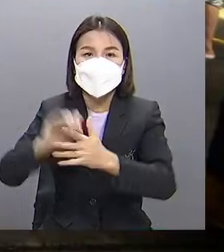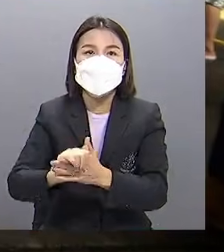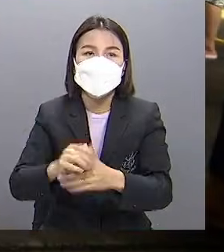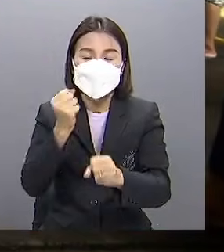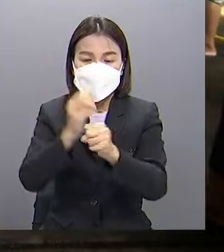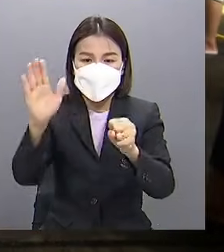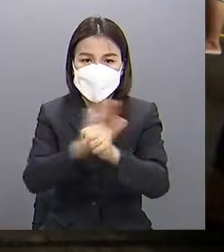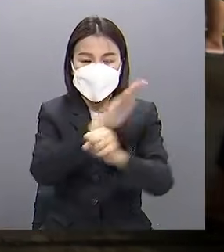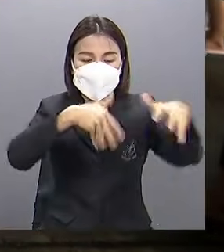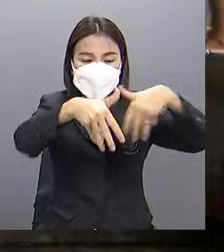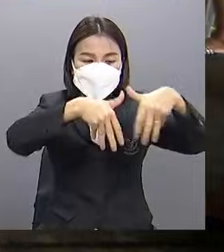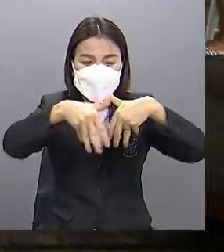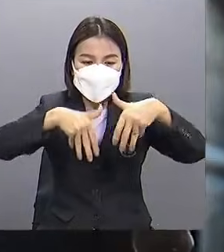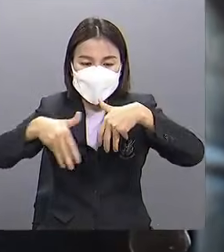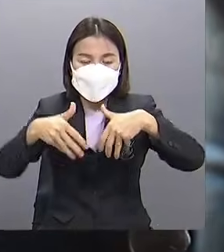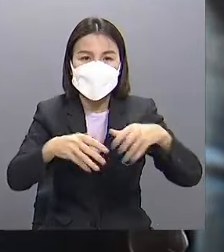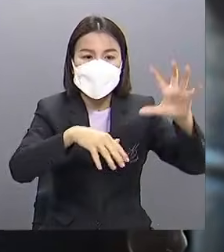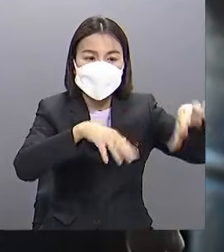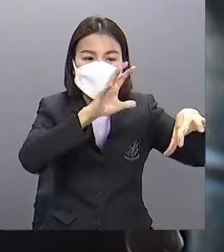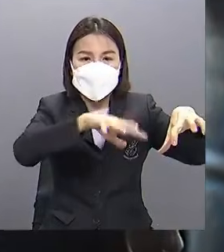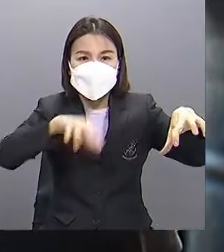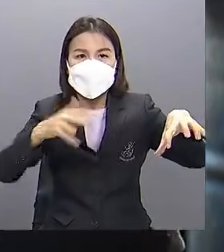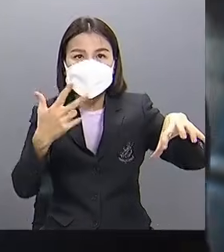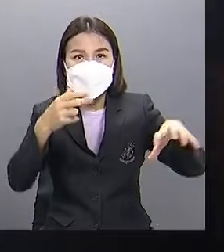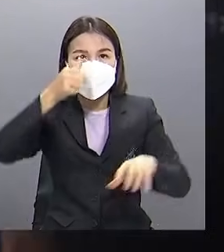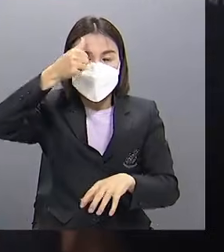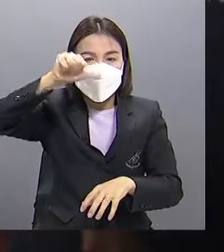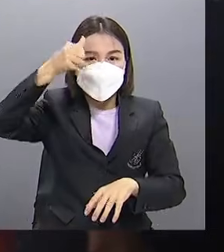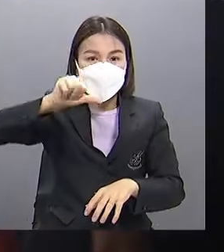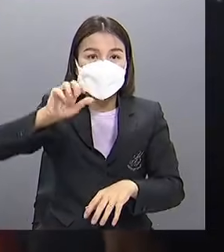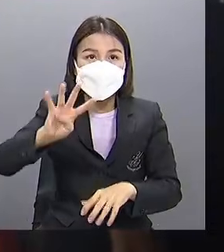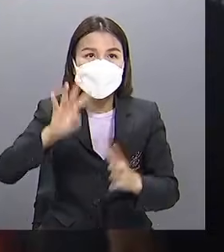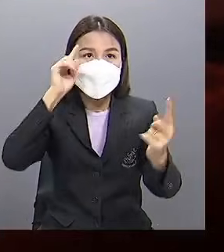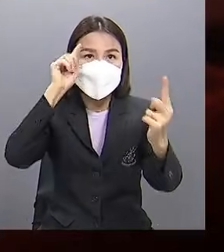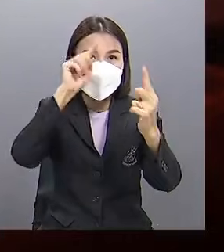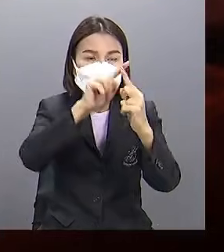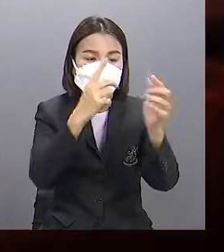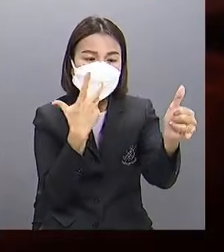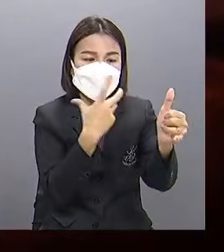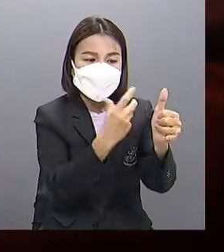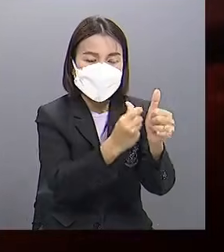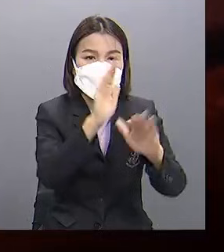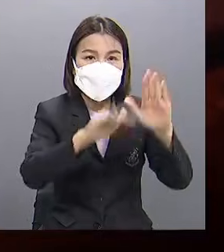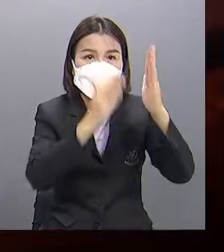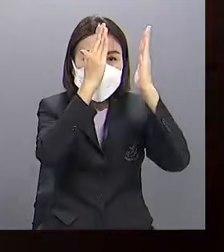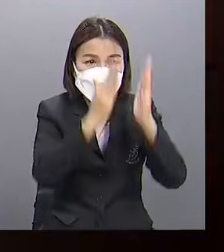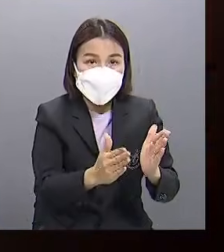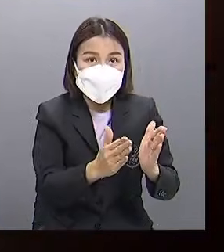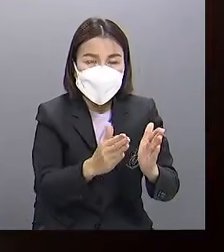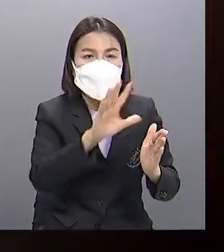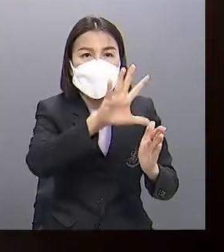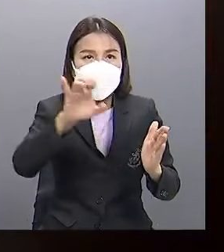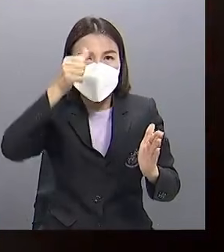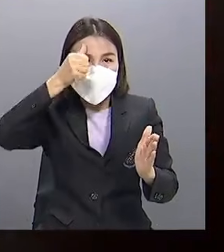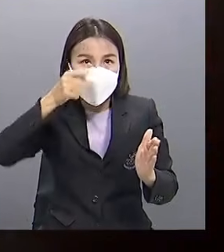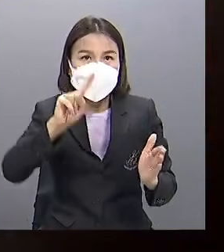นช่วงระยะเวลา4วันโดยตั้งเป้าฉีดวัคซีนเฉลี่ย500คนต่อวันเพื่อเพิ่มภูมิต้านท